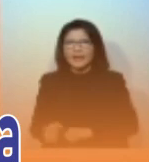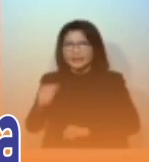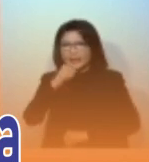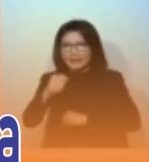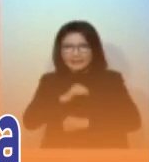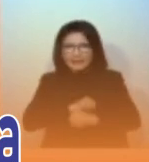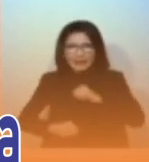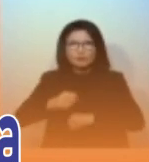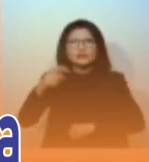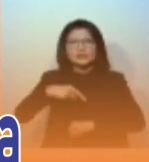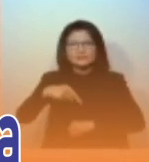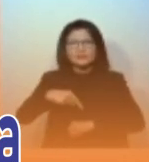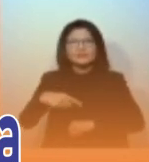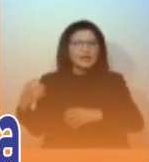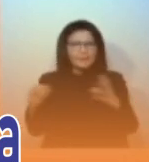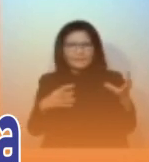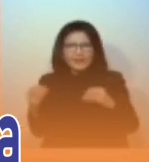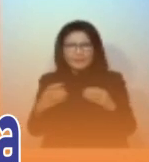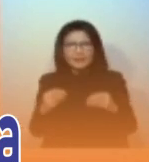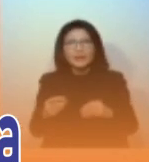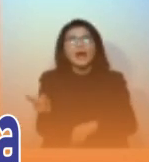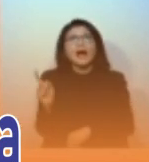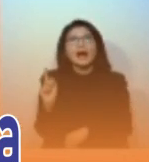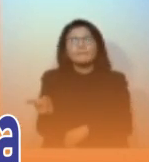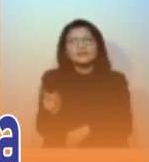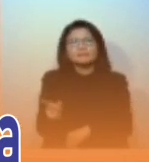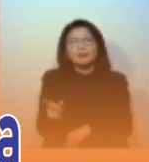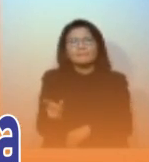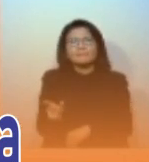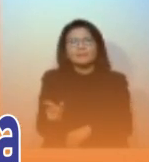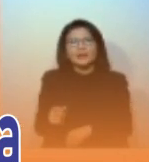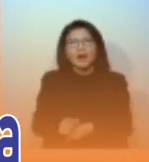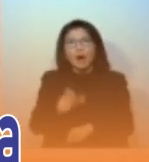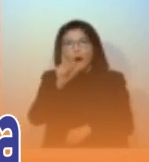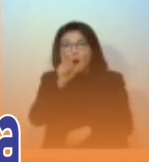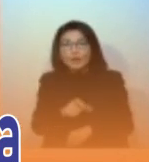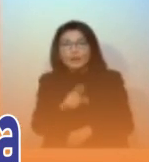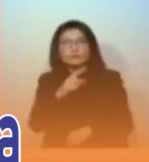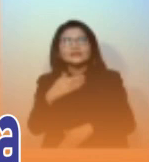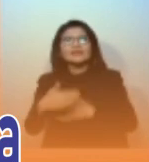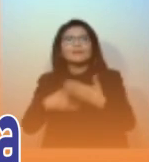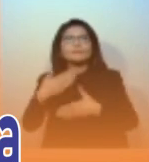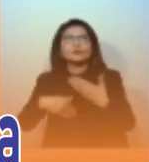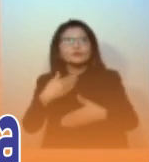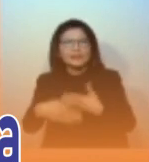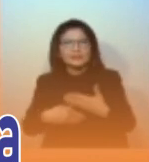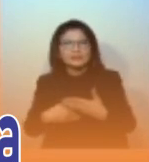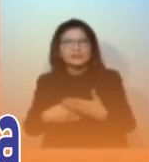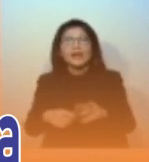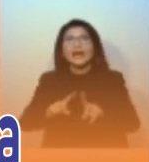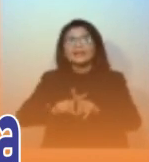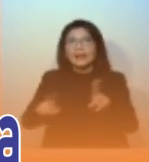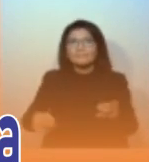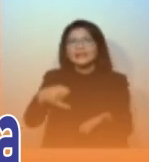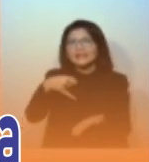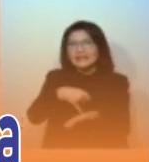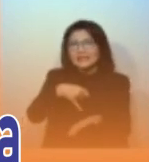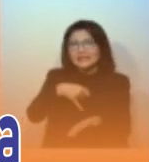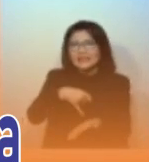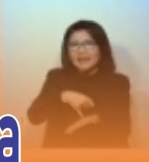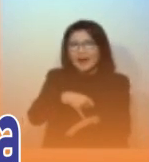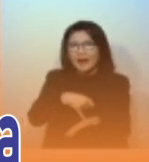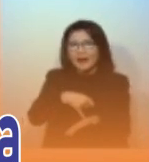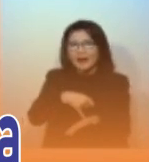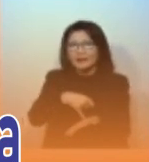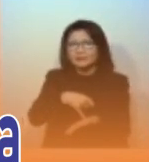masih diperdebatkan karena yang bersangkutan masih memproses. Tetapi intinya